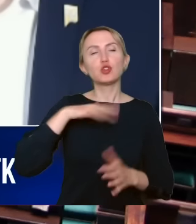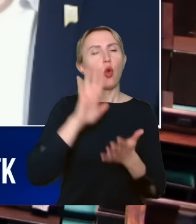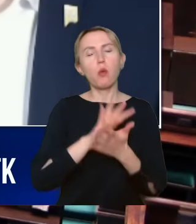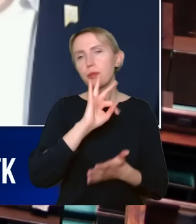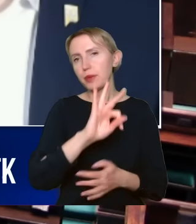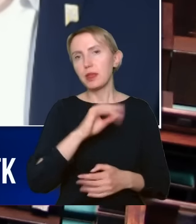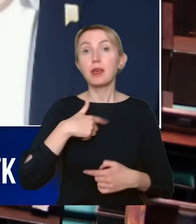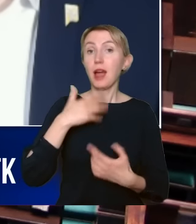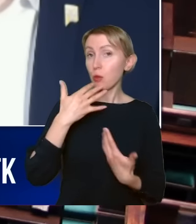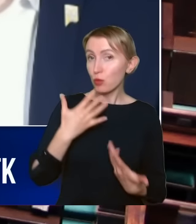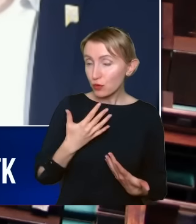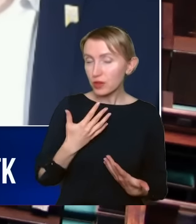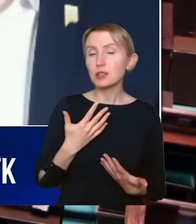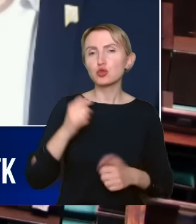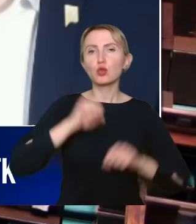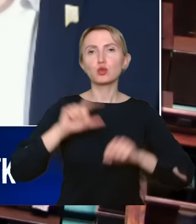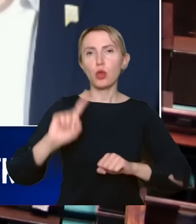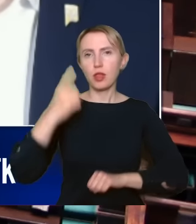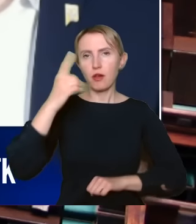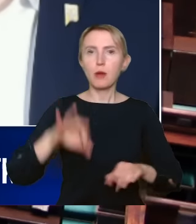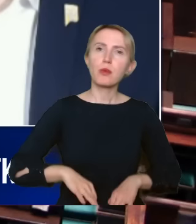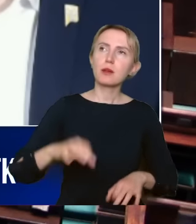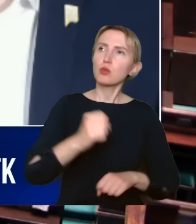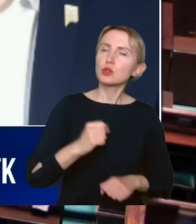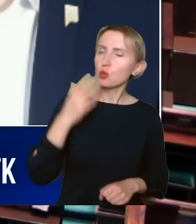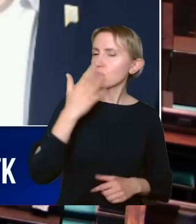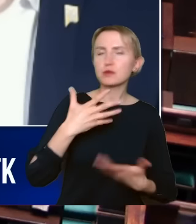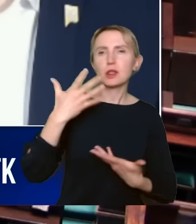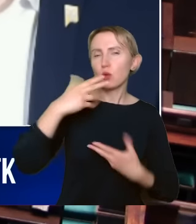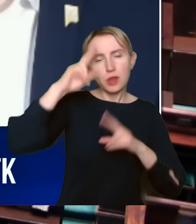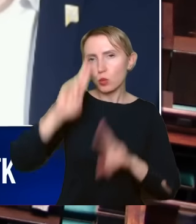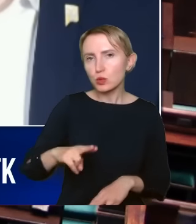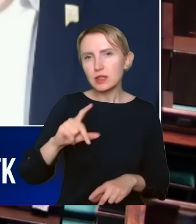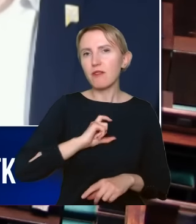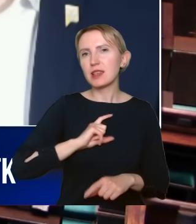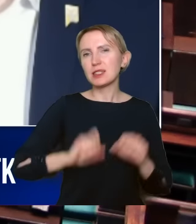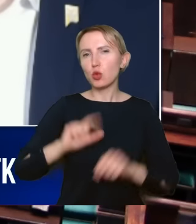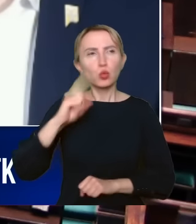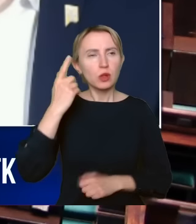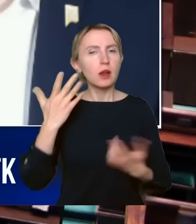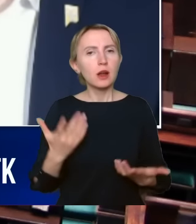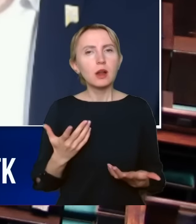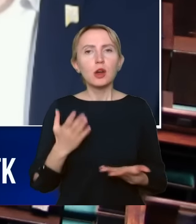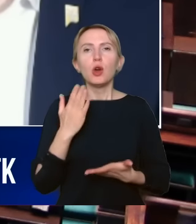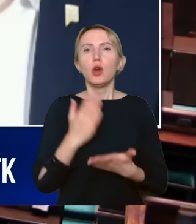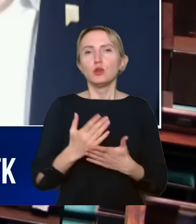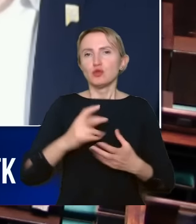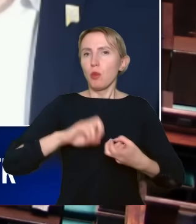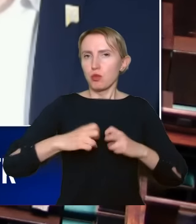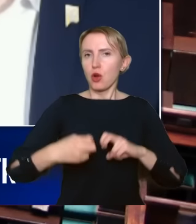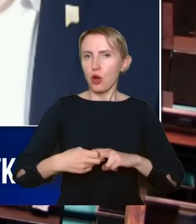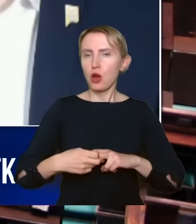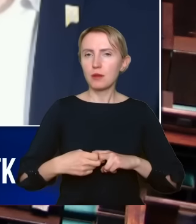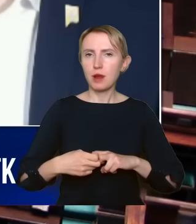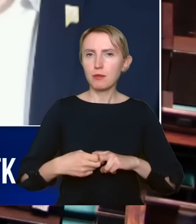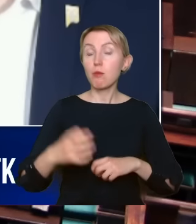Ja mówię, że to Sąd Najwyższy. Pan poseł mówi, że nieuznawana izba. Jednym słowem, już tutaj mamy problem, bo